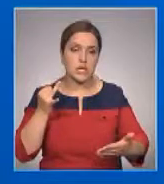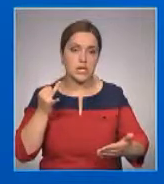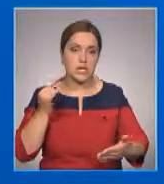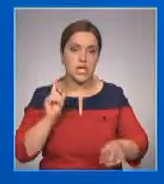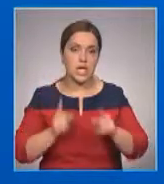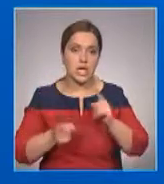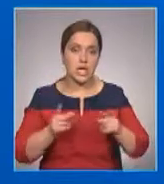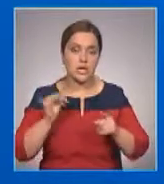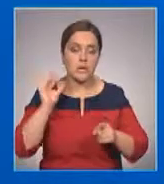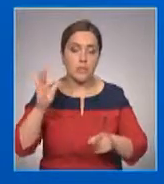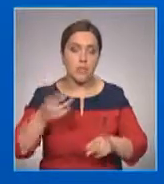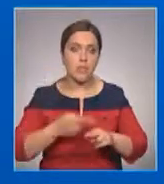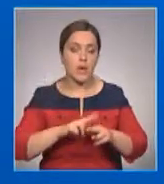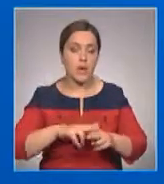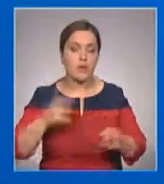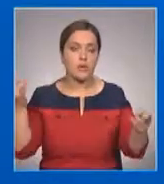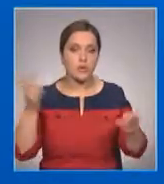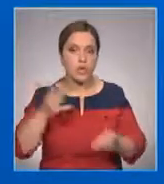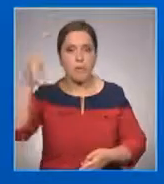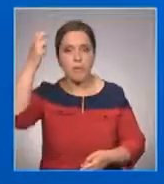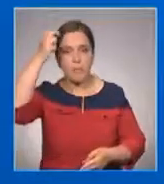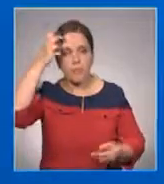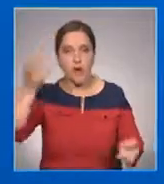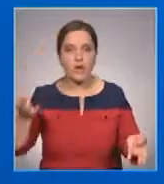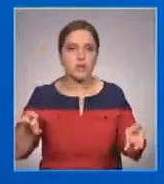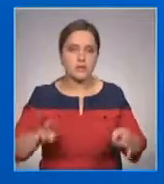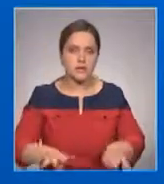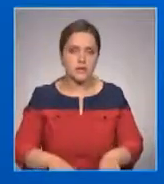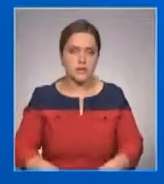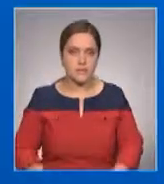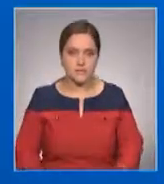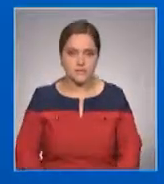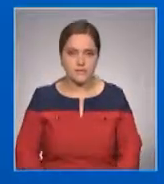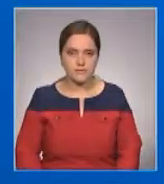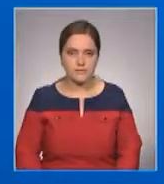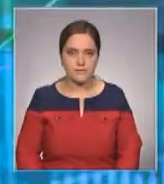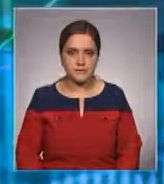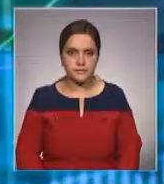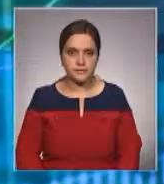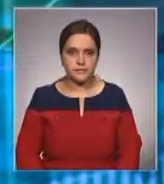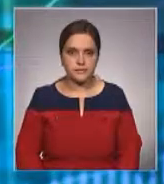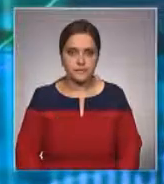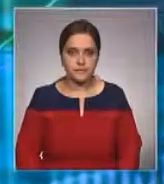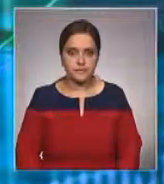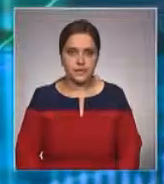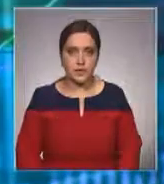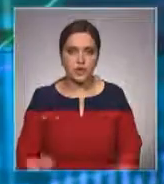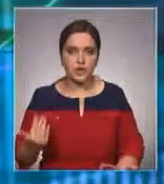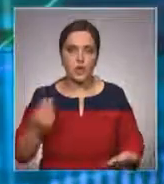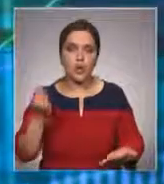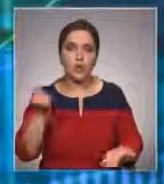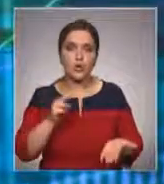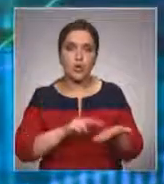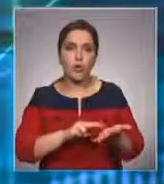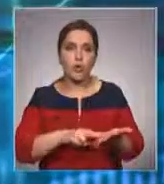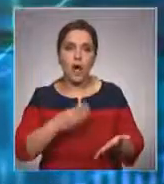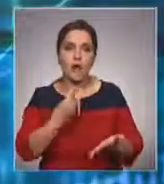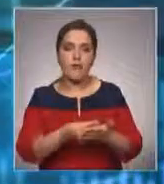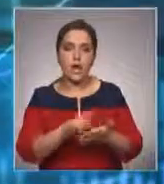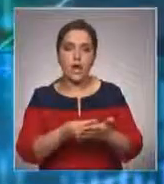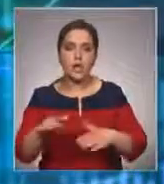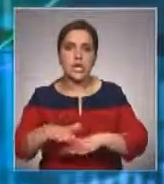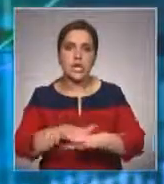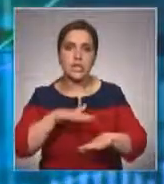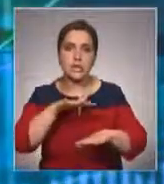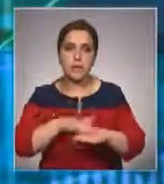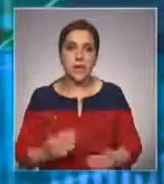и музей существует, это генератор эмоций. Сейчас курс валют, установленный Нацбанком нашей страны